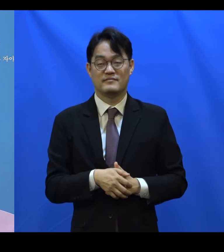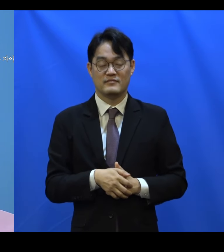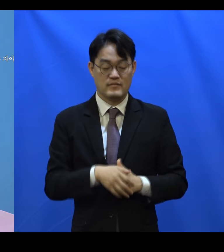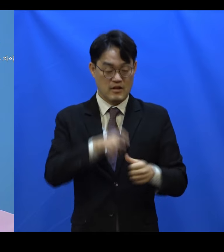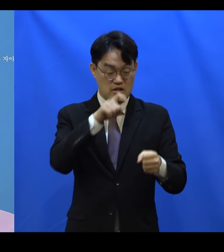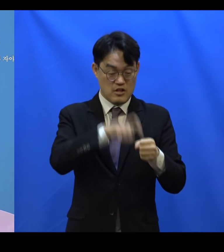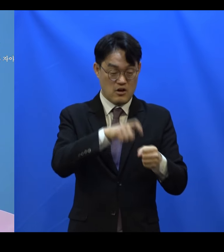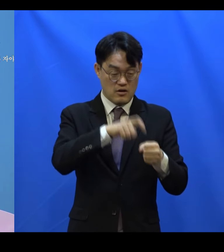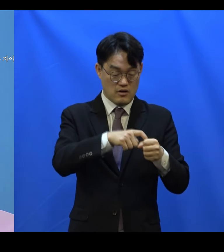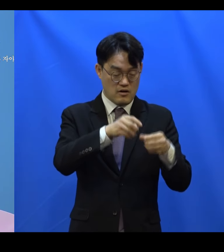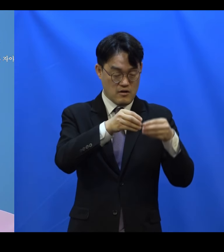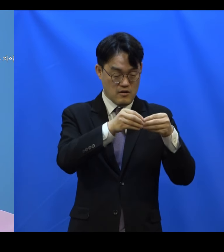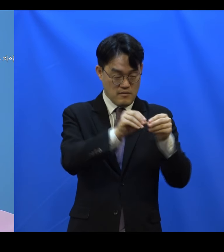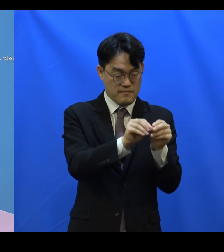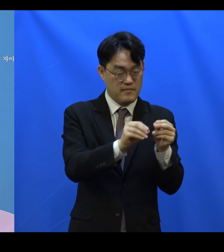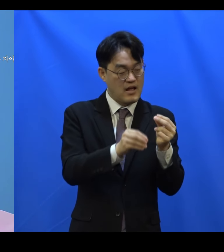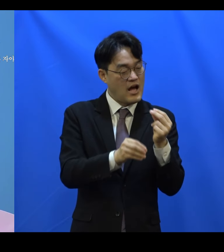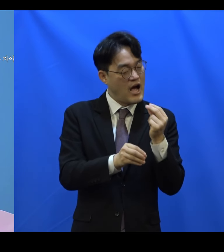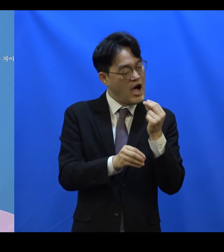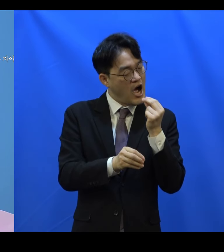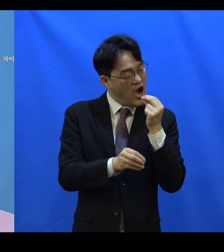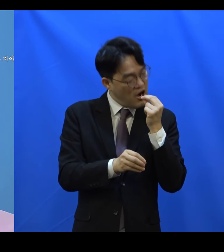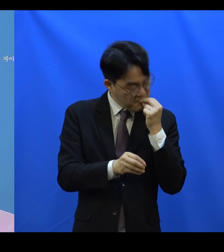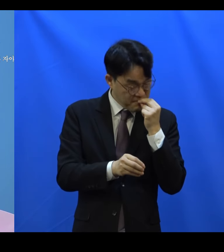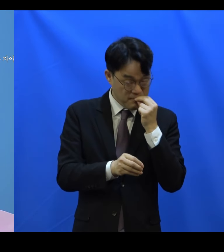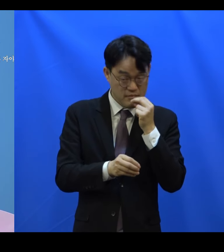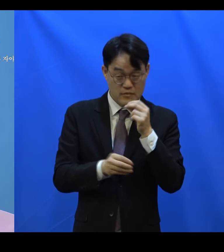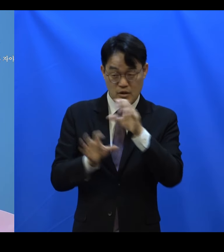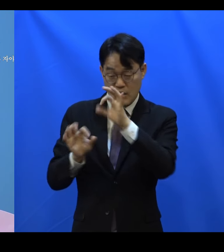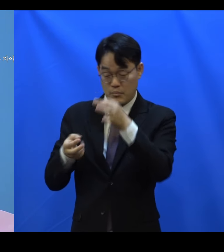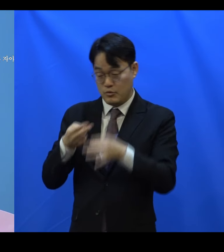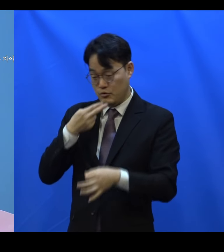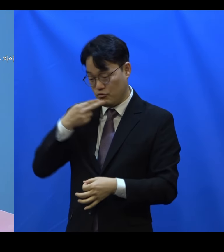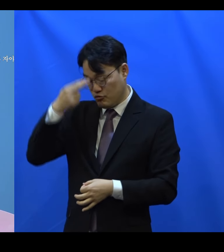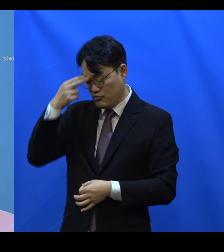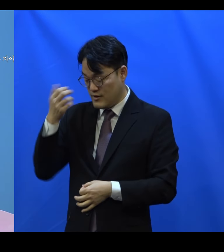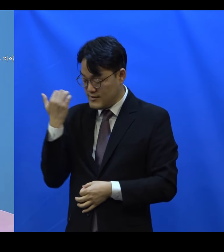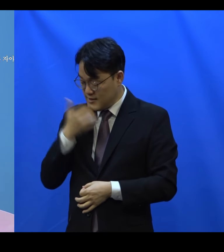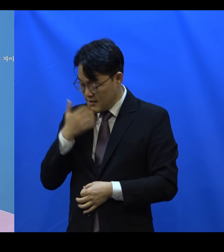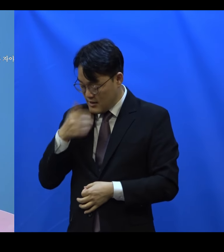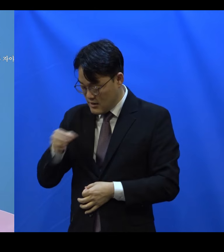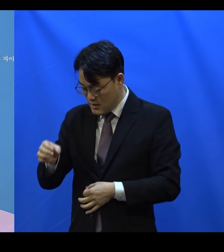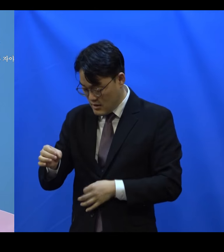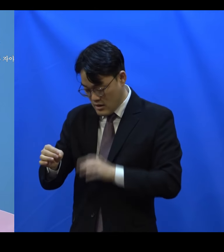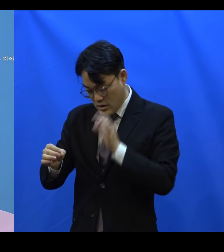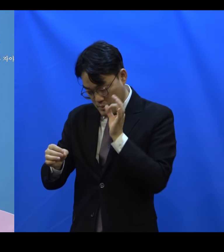감각이 보고, 그죠? 보라는 거예요. 그 포도주의 색깔을 다 보고요.